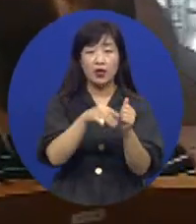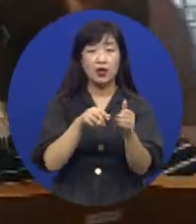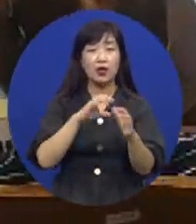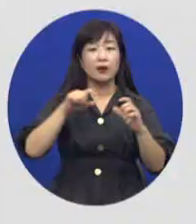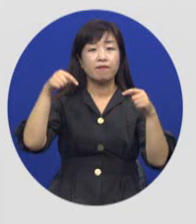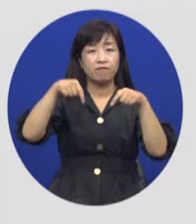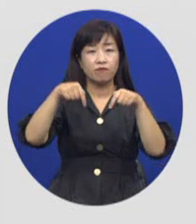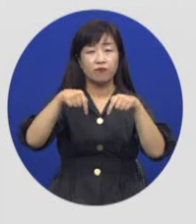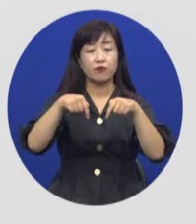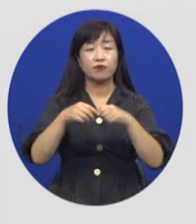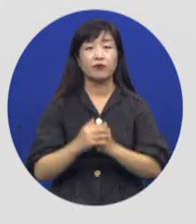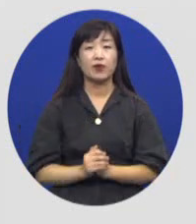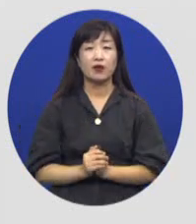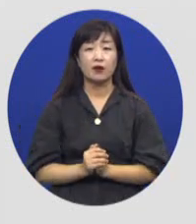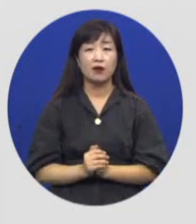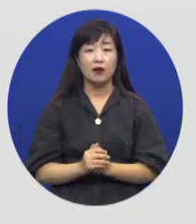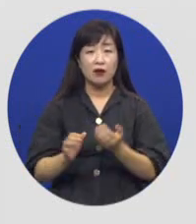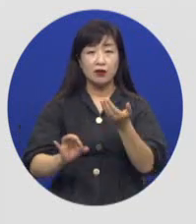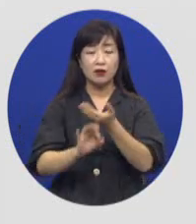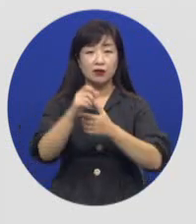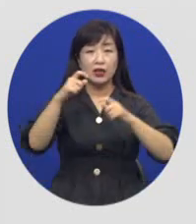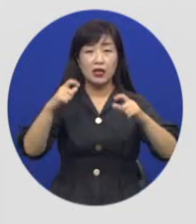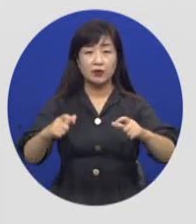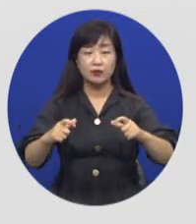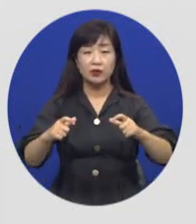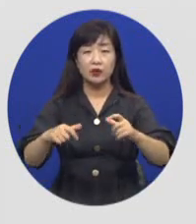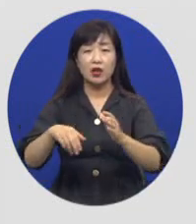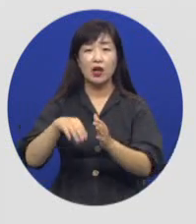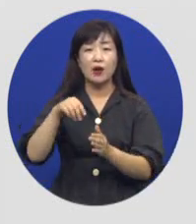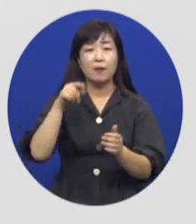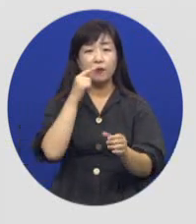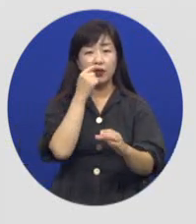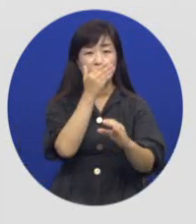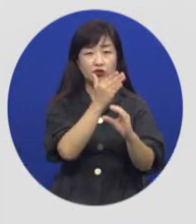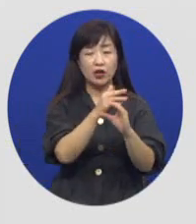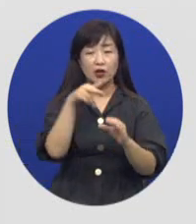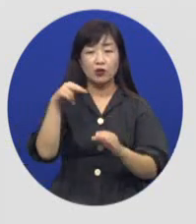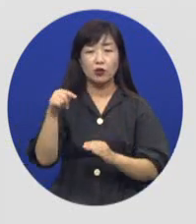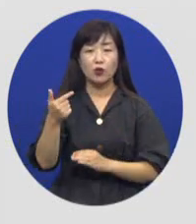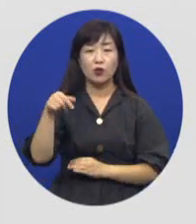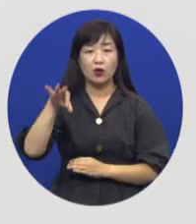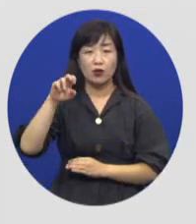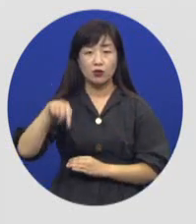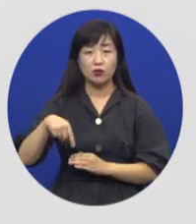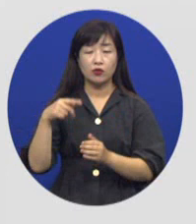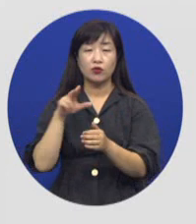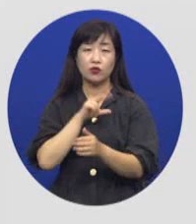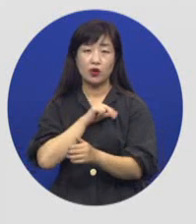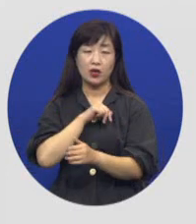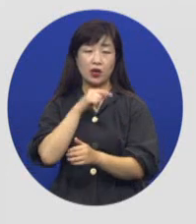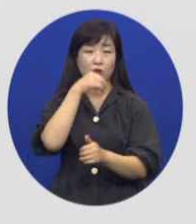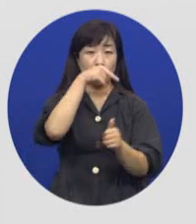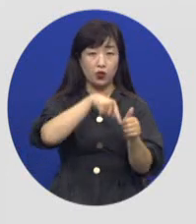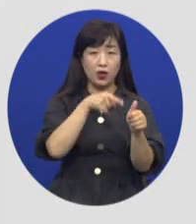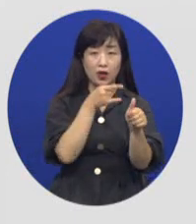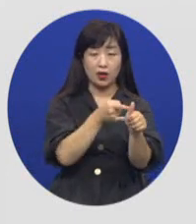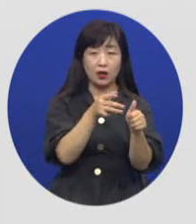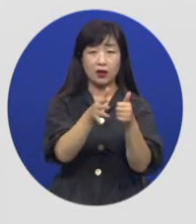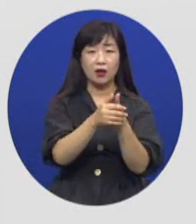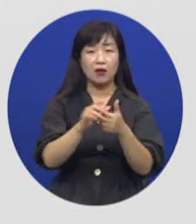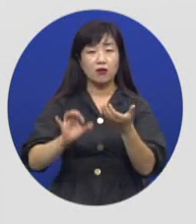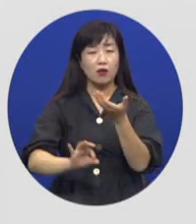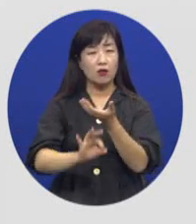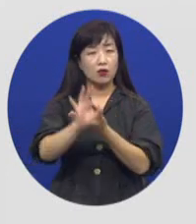간담회. 성산읍이 지역구인 민주당 고용호 도의원이 위성곤 국회의원으로부터